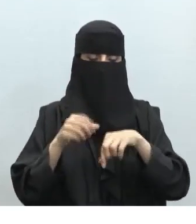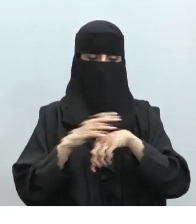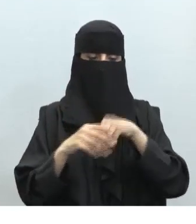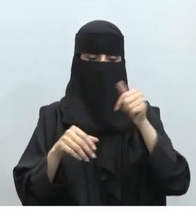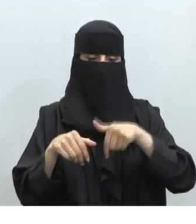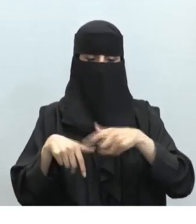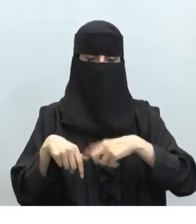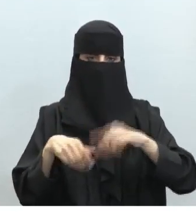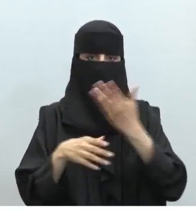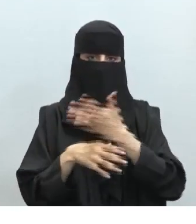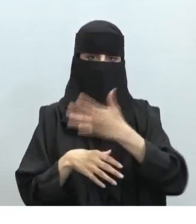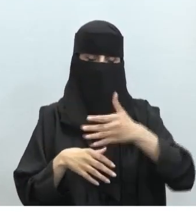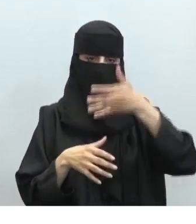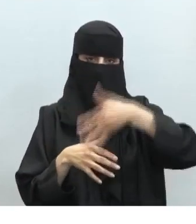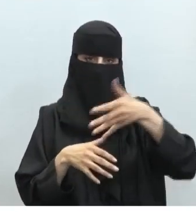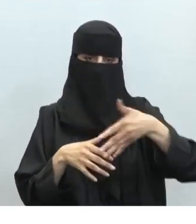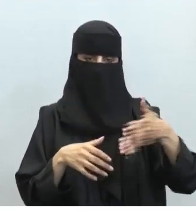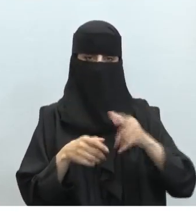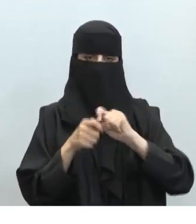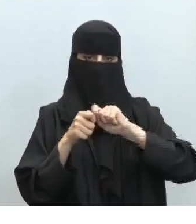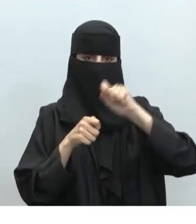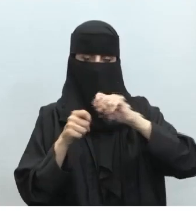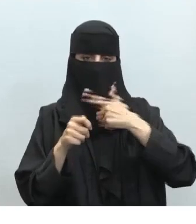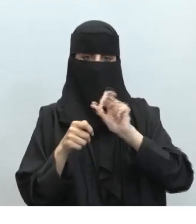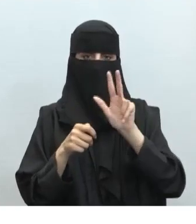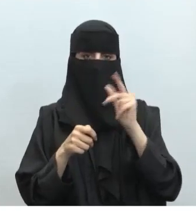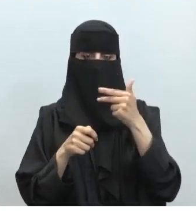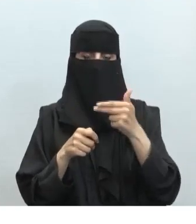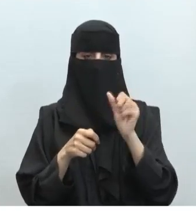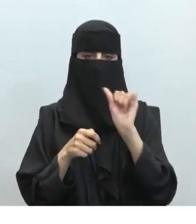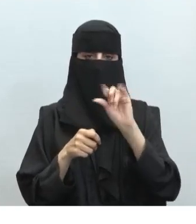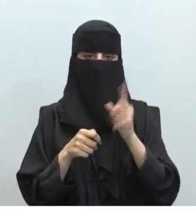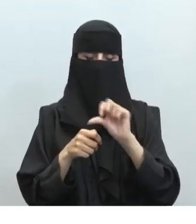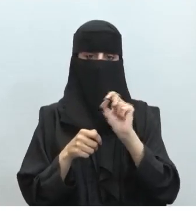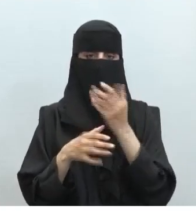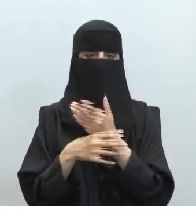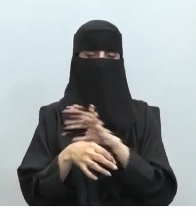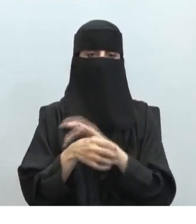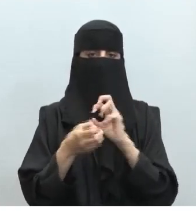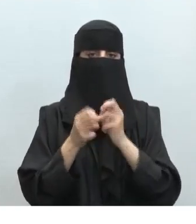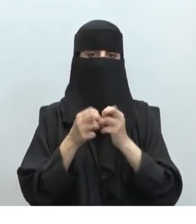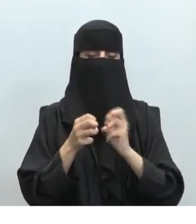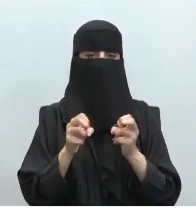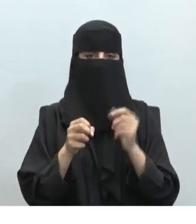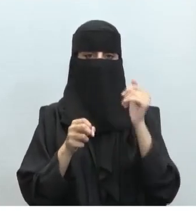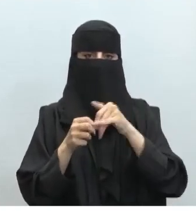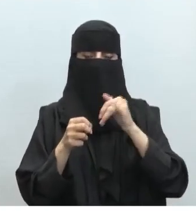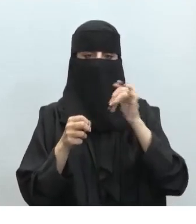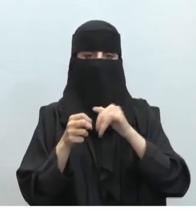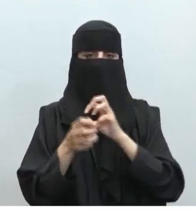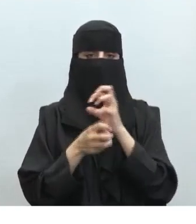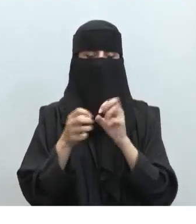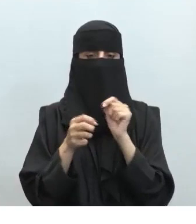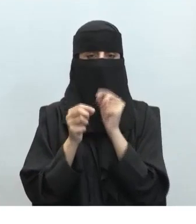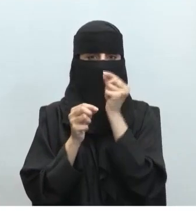هذا التقزم لهؤلاء المرضى فهو اختلال في الجين الذي يؤثر في نمو العظام وعلى مستوى الاثر عندما نشاهد هؤلا المرضى